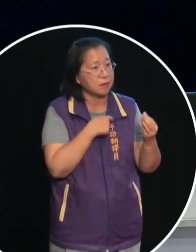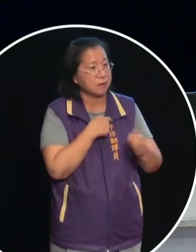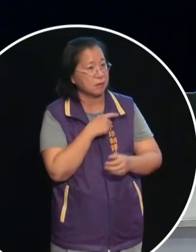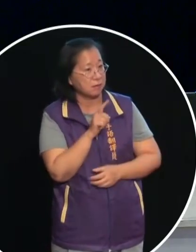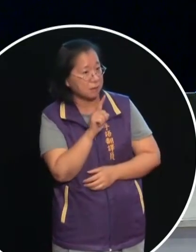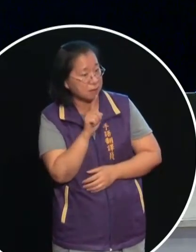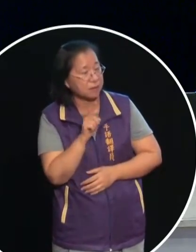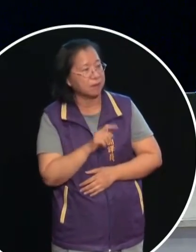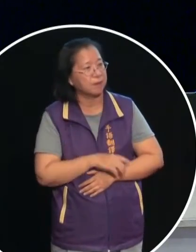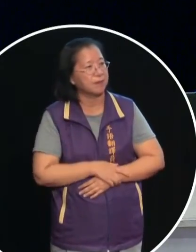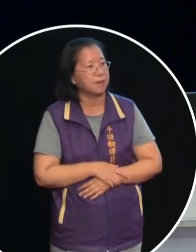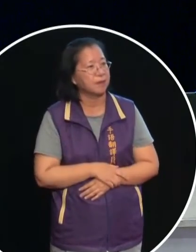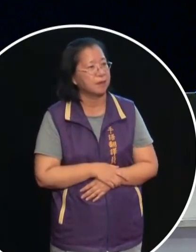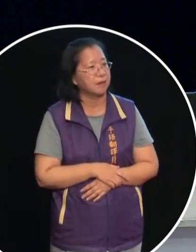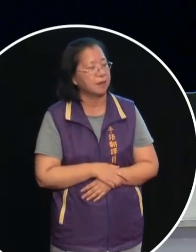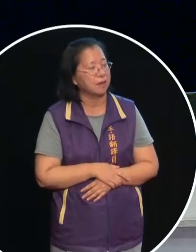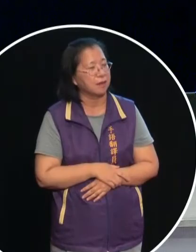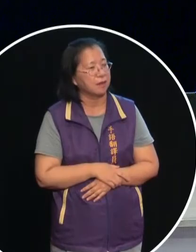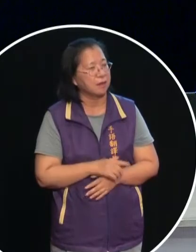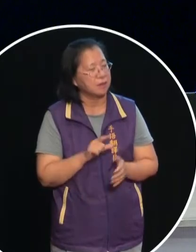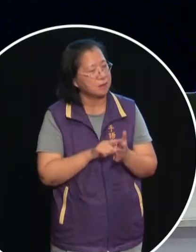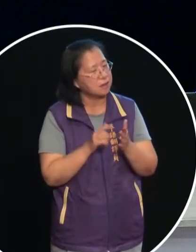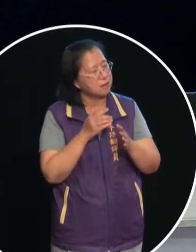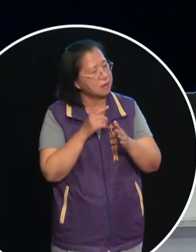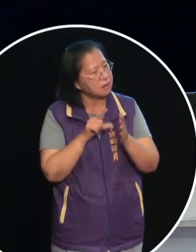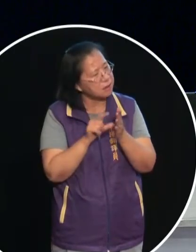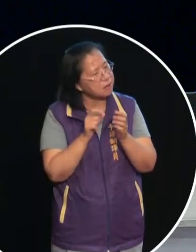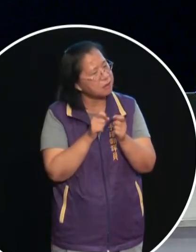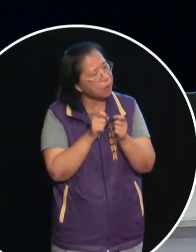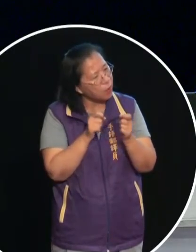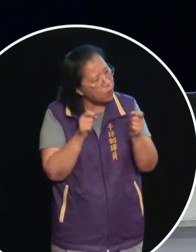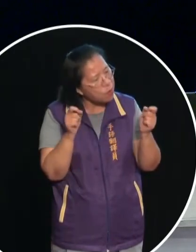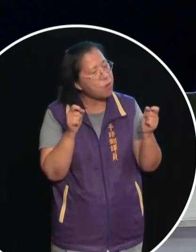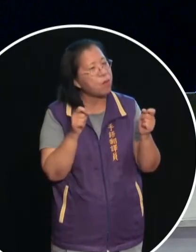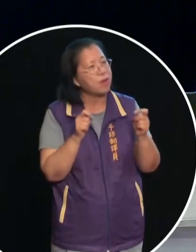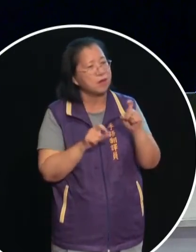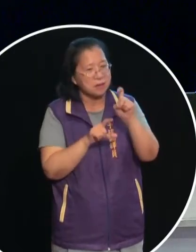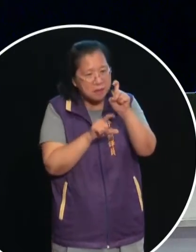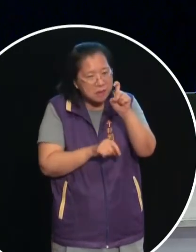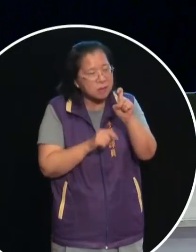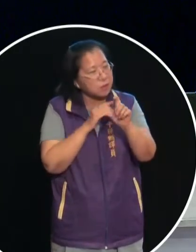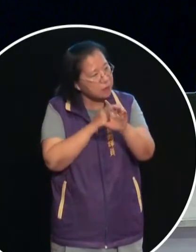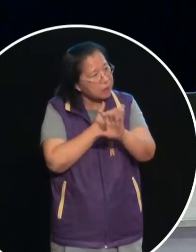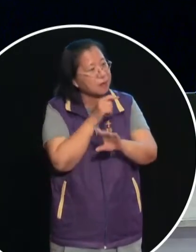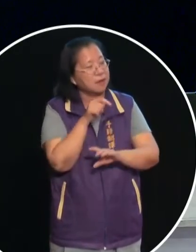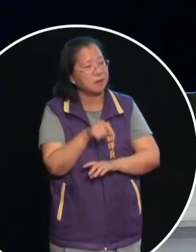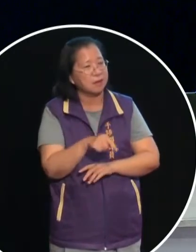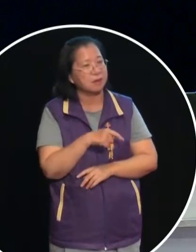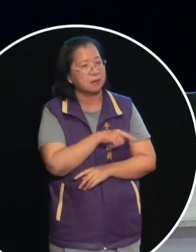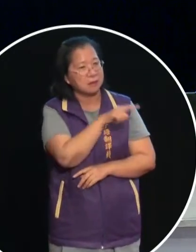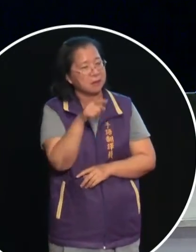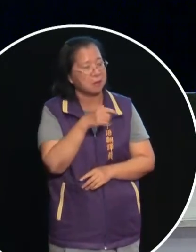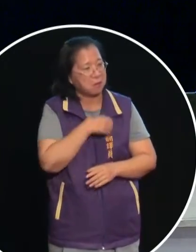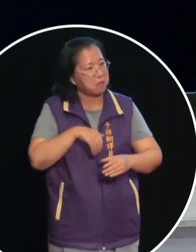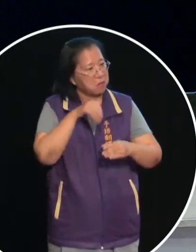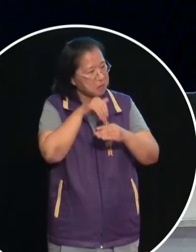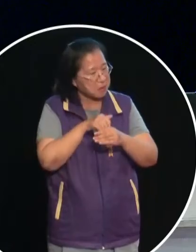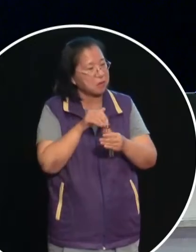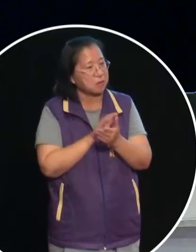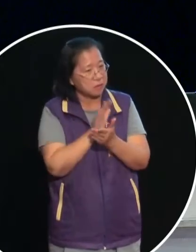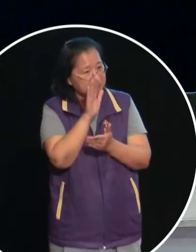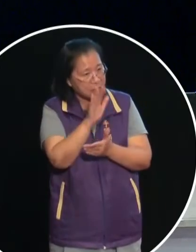是经过一段时间，可能对十月份开始，或者是台湾的地方选举结束以后也可